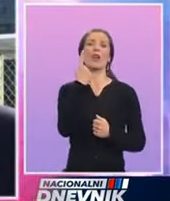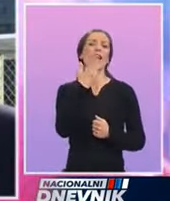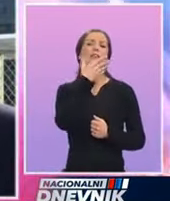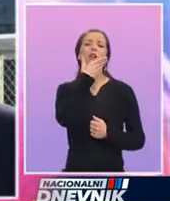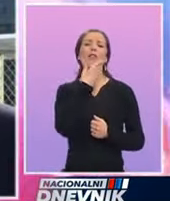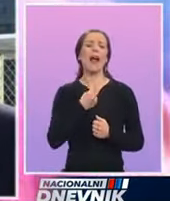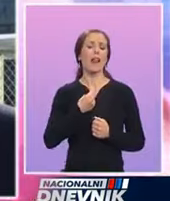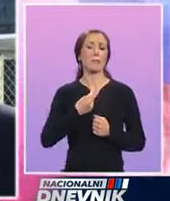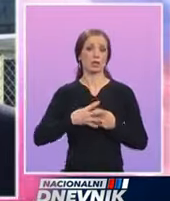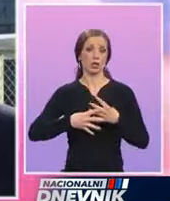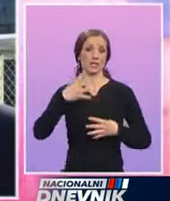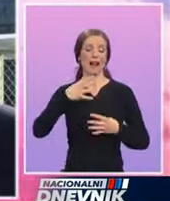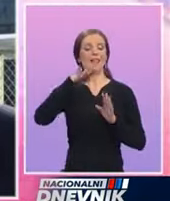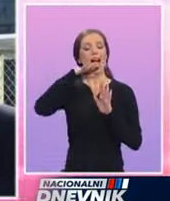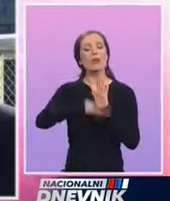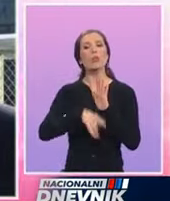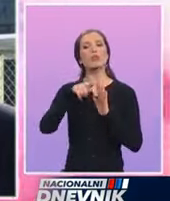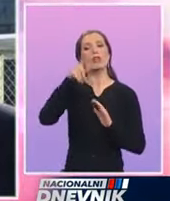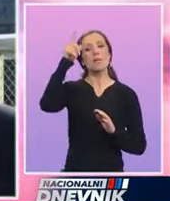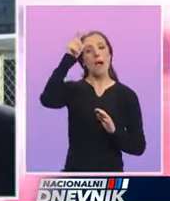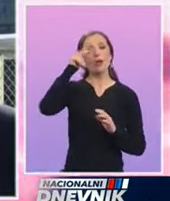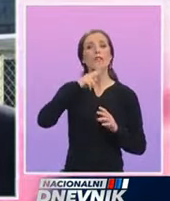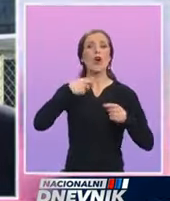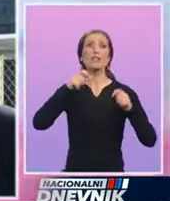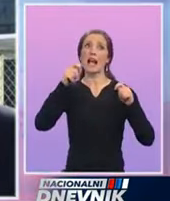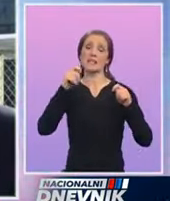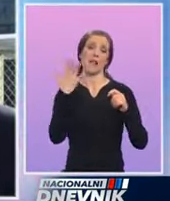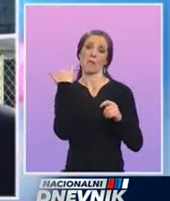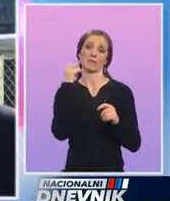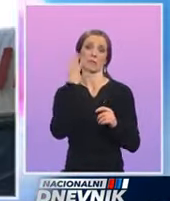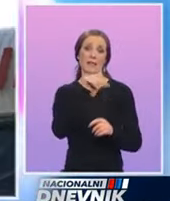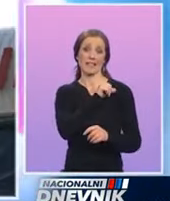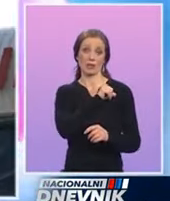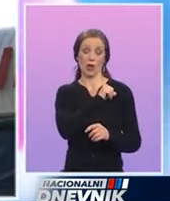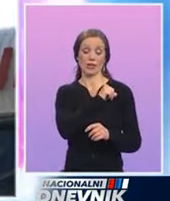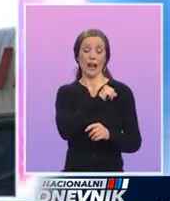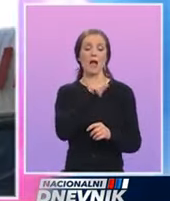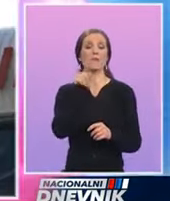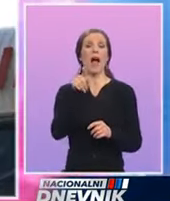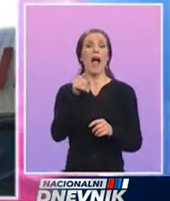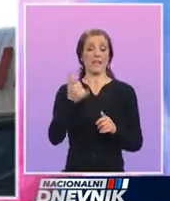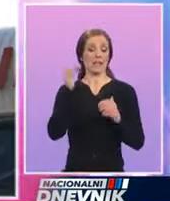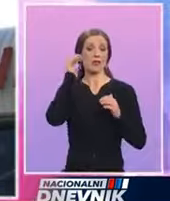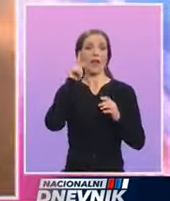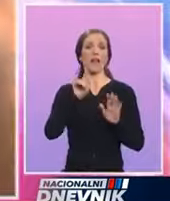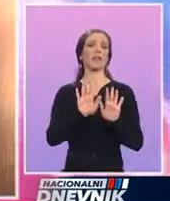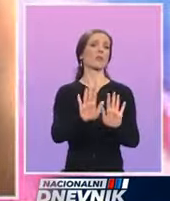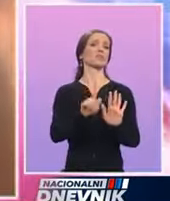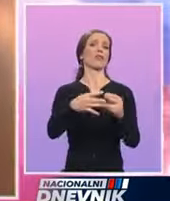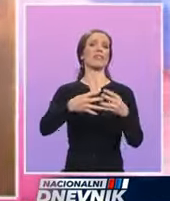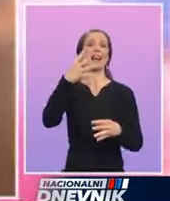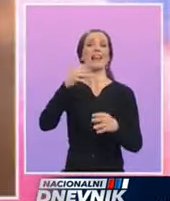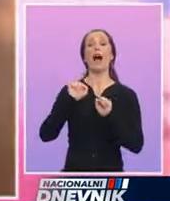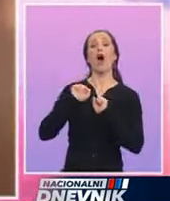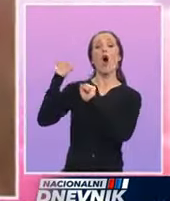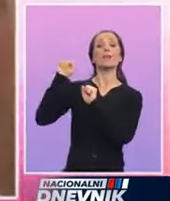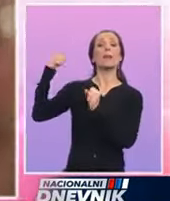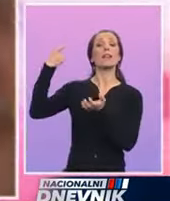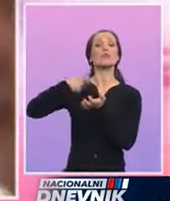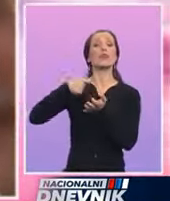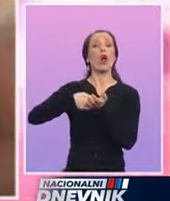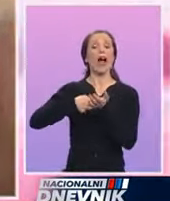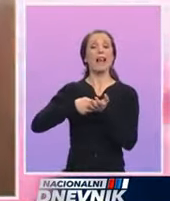zgrada južnog Beograda sazidanih u posljednjih 15 godina, oni su konzervirali ovu zgradu i odbili su donaciju govoreći